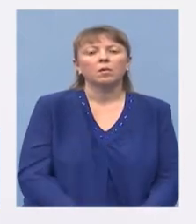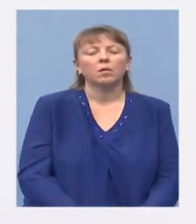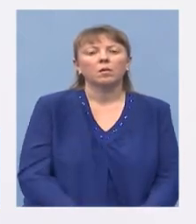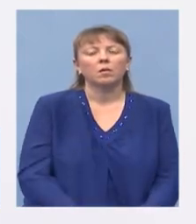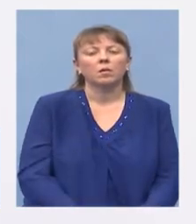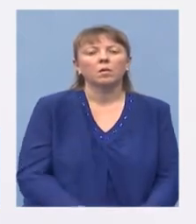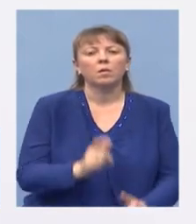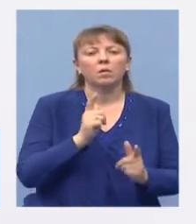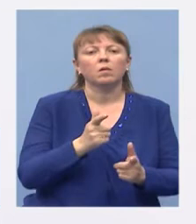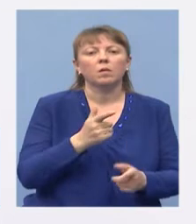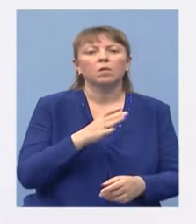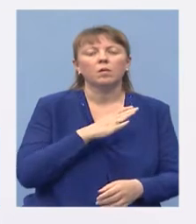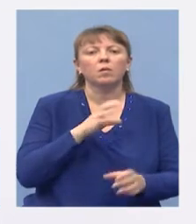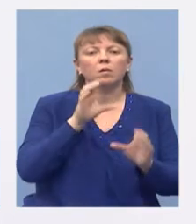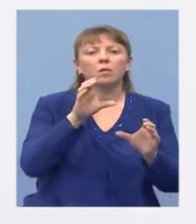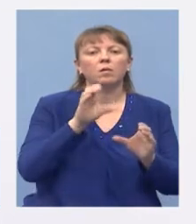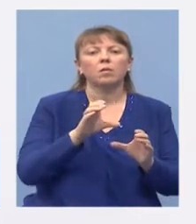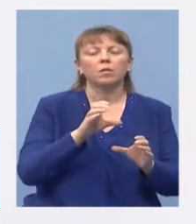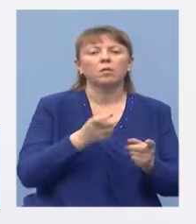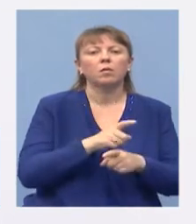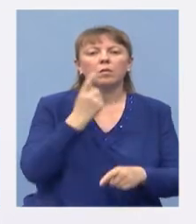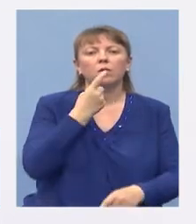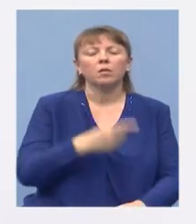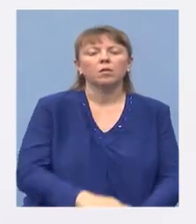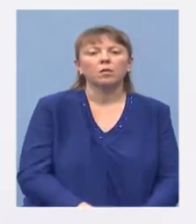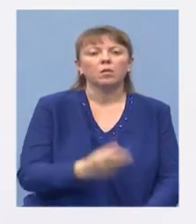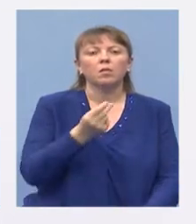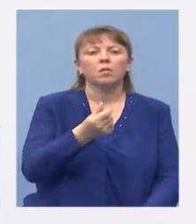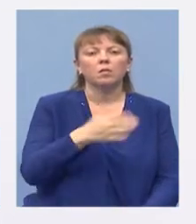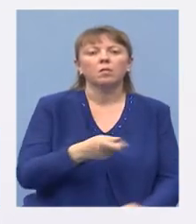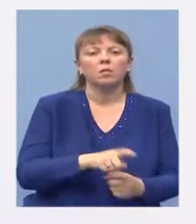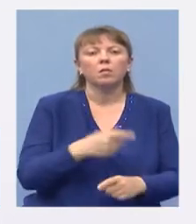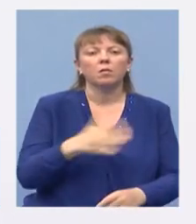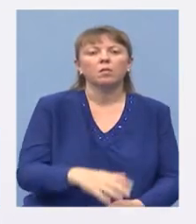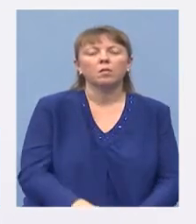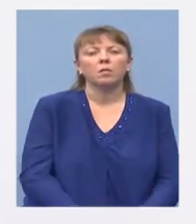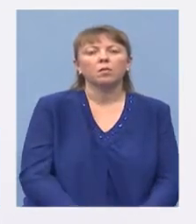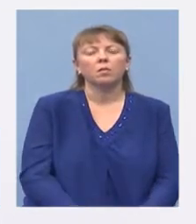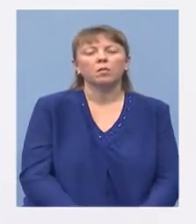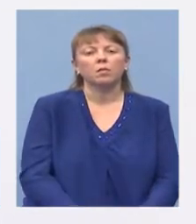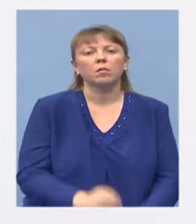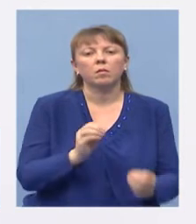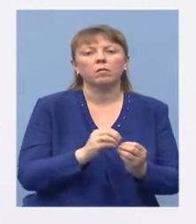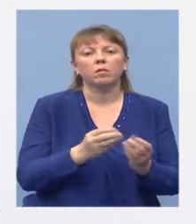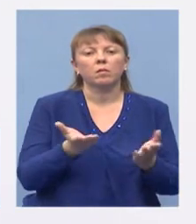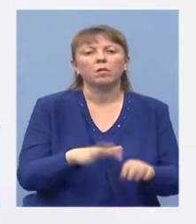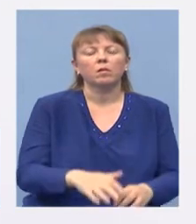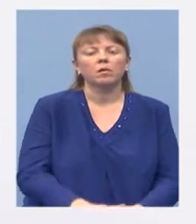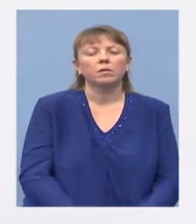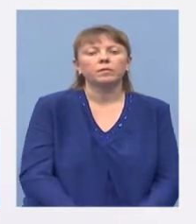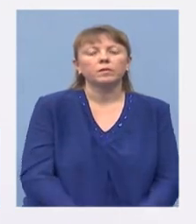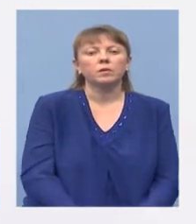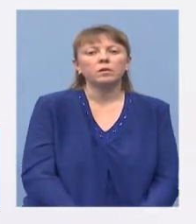знаете, согласно налогового кодекса, меняется в начале года, и эти платежи меняются. А в целом, в принципе, так же все